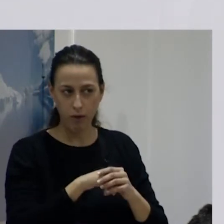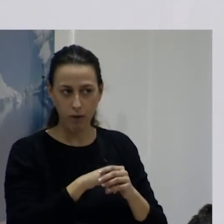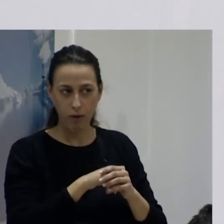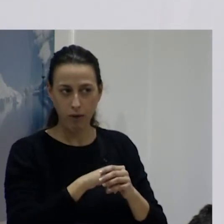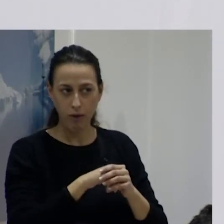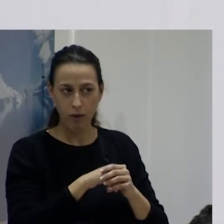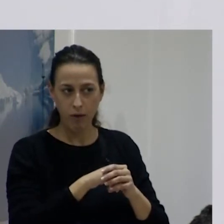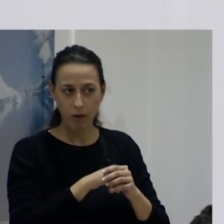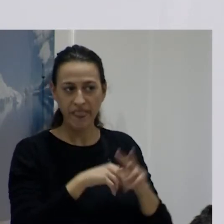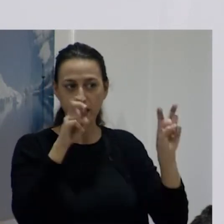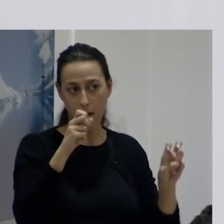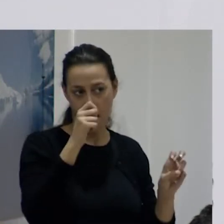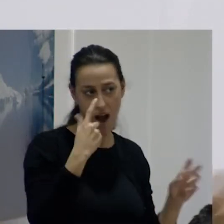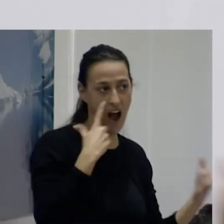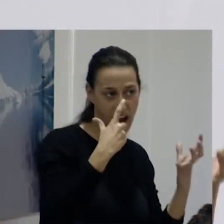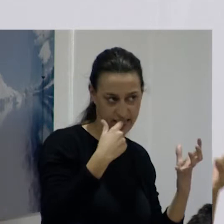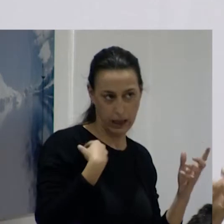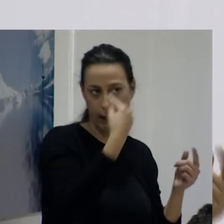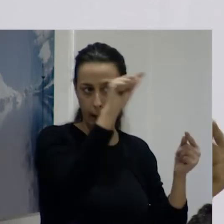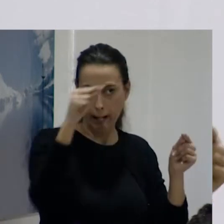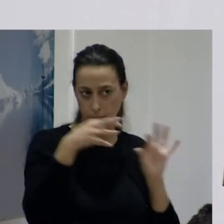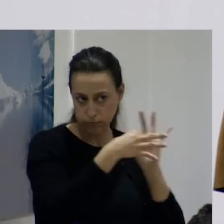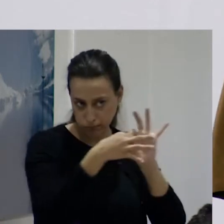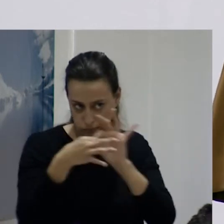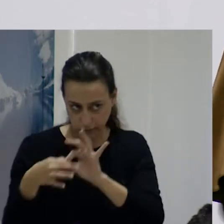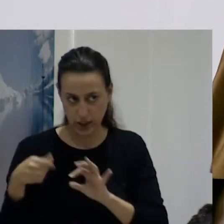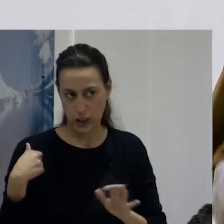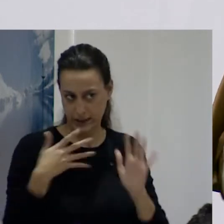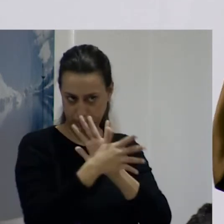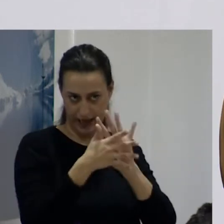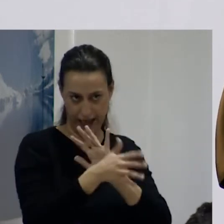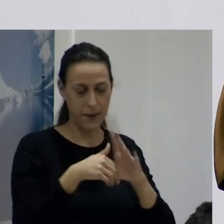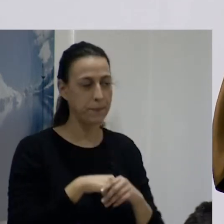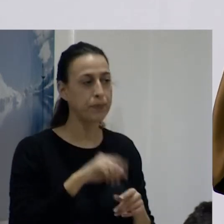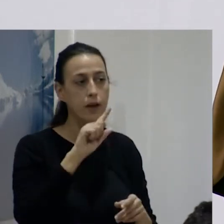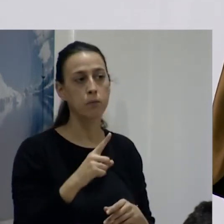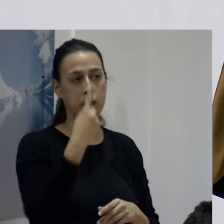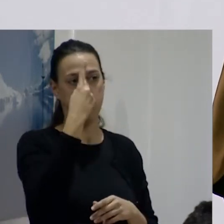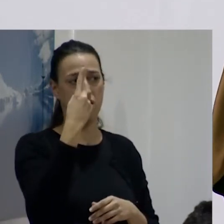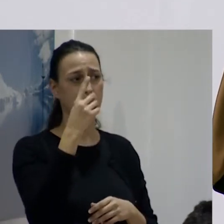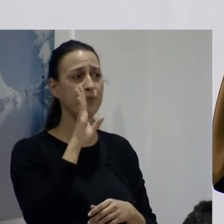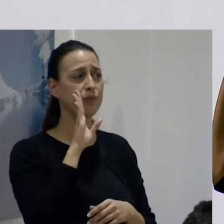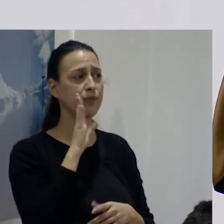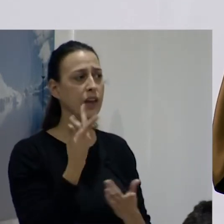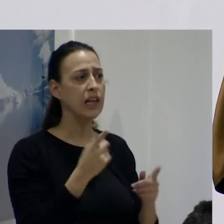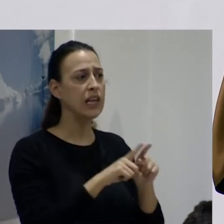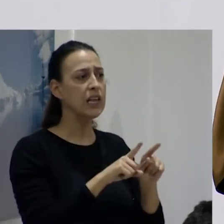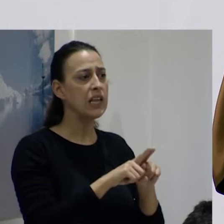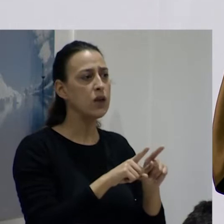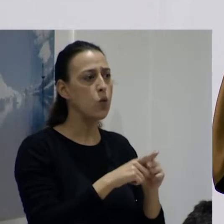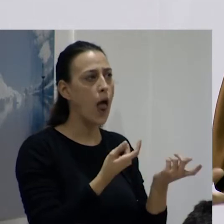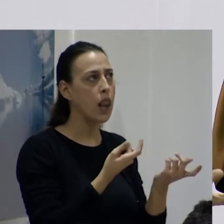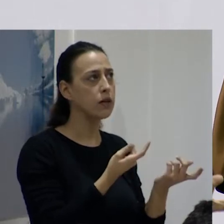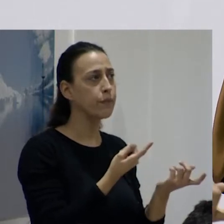tenen relació amb la pregunta. La primera és que, en contrast amb la majoria de les altres formes de